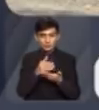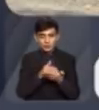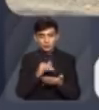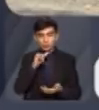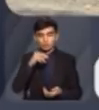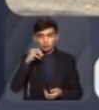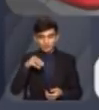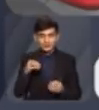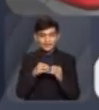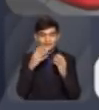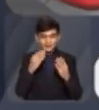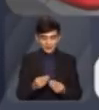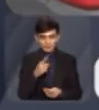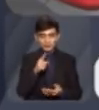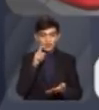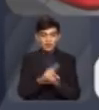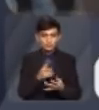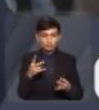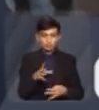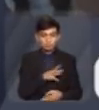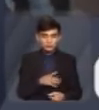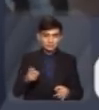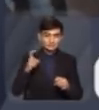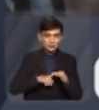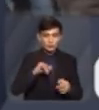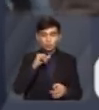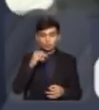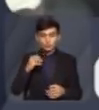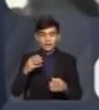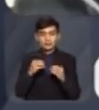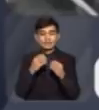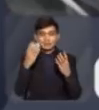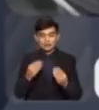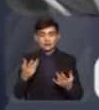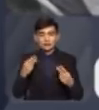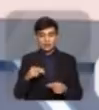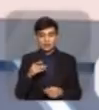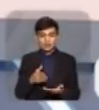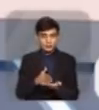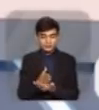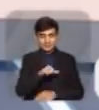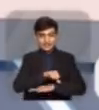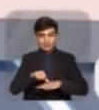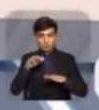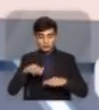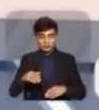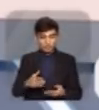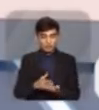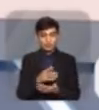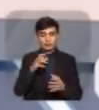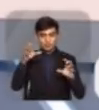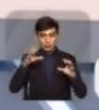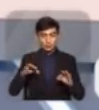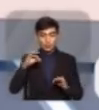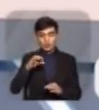через 10 суток вы обязаны были встать на учет, да, а где эти 10 суток, да, вот гражданин пересекает границу, в законе о